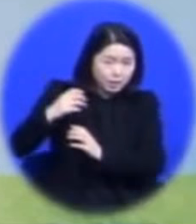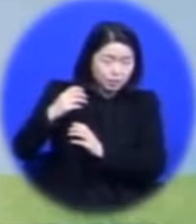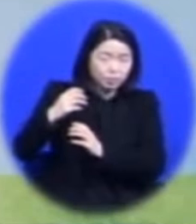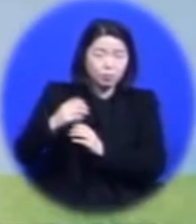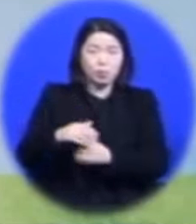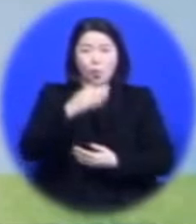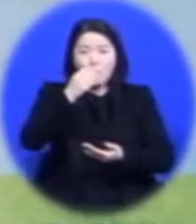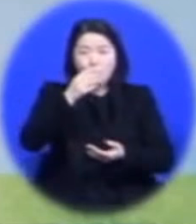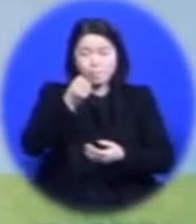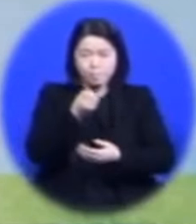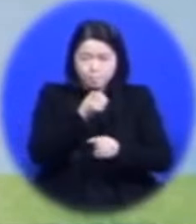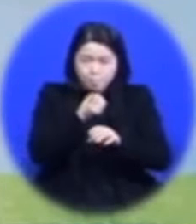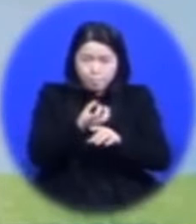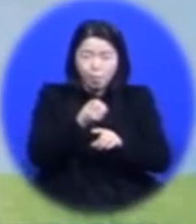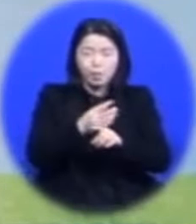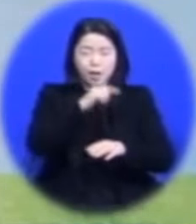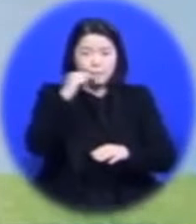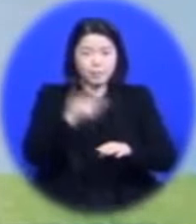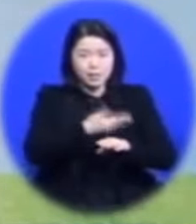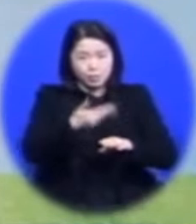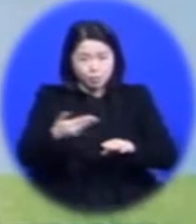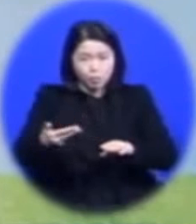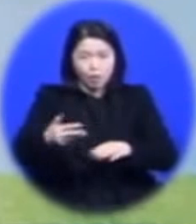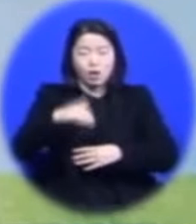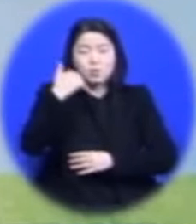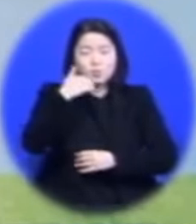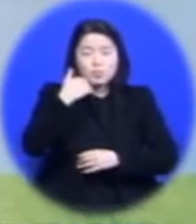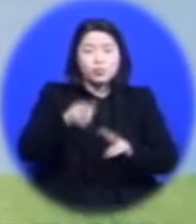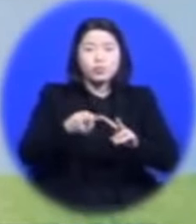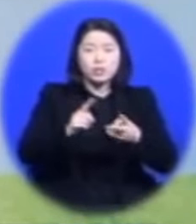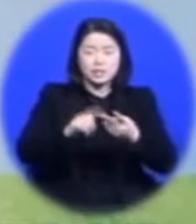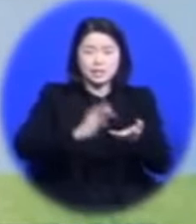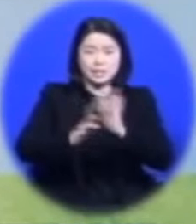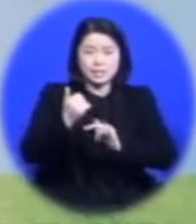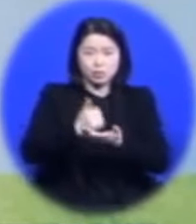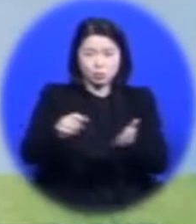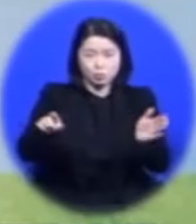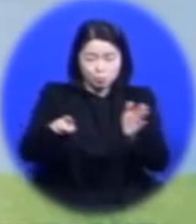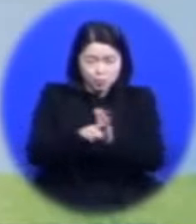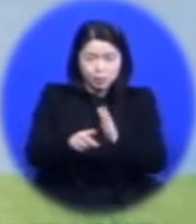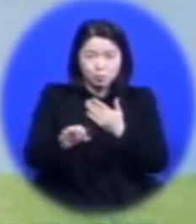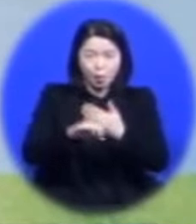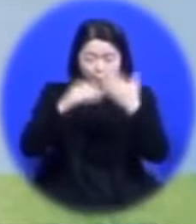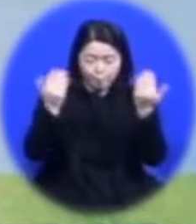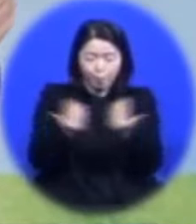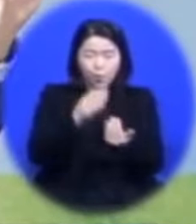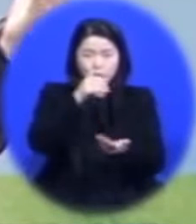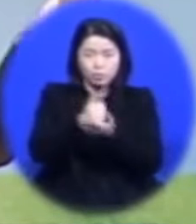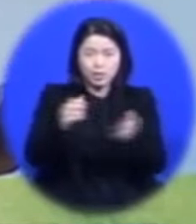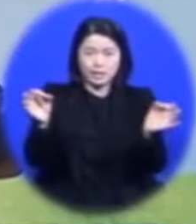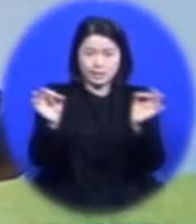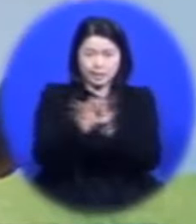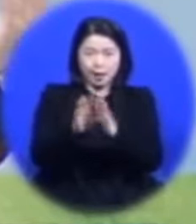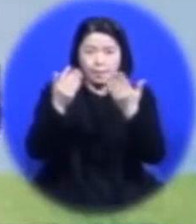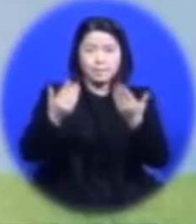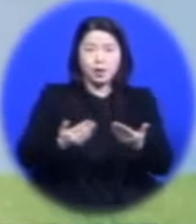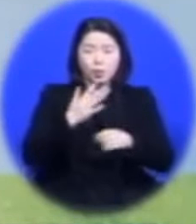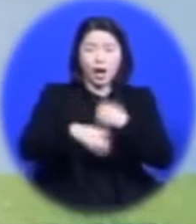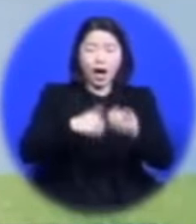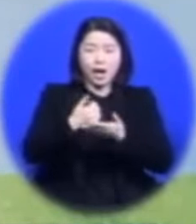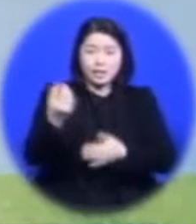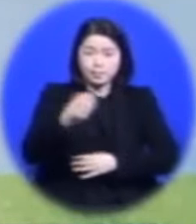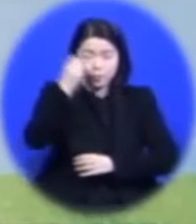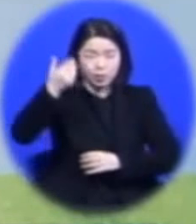피를 흘리심으로 누구든지 예수를 믿으면 모든 죄가 사함을 받고 하나님의 성령께서 그 사람